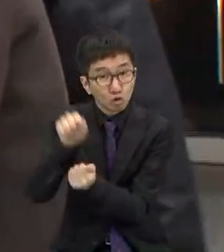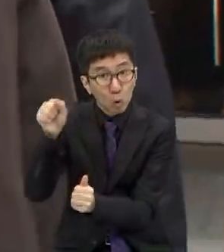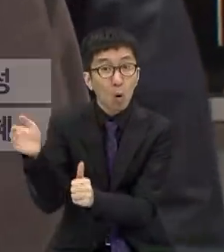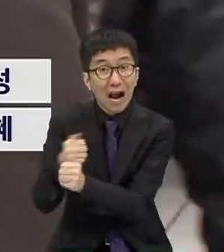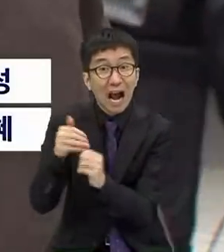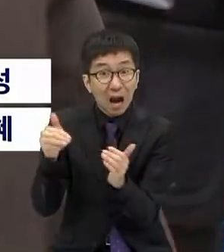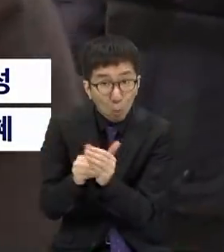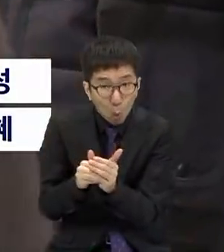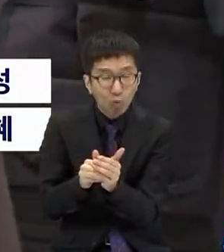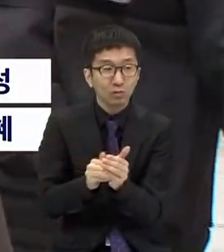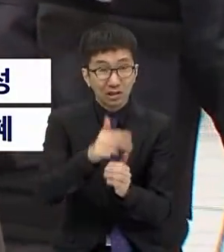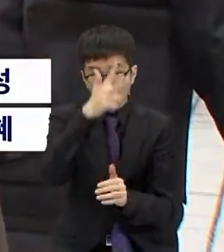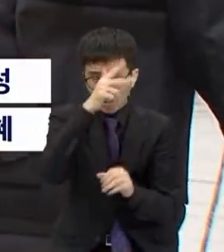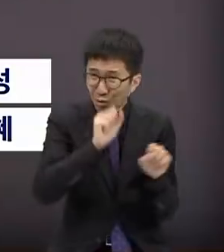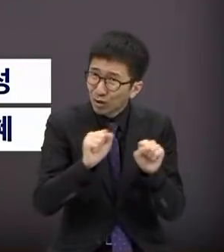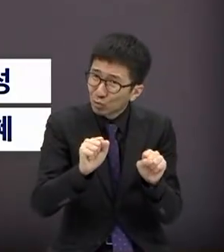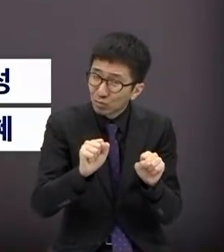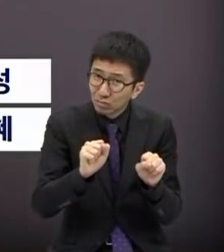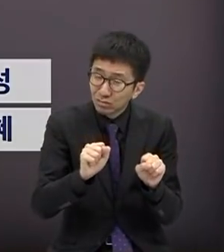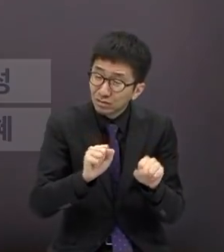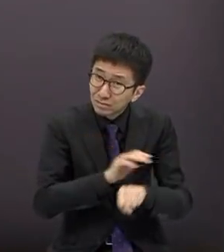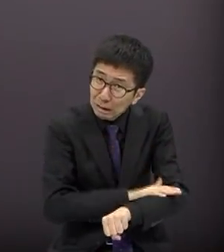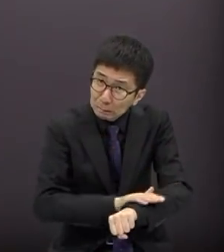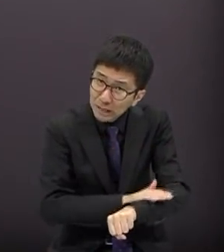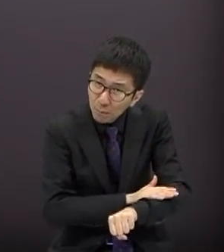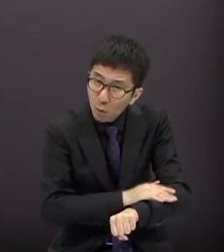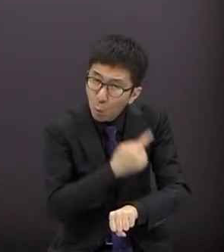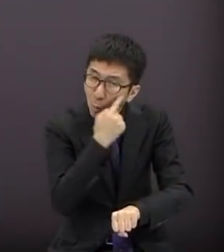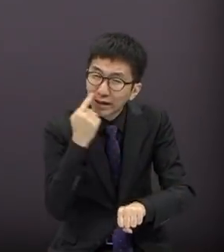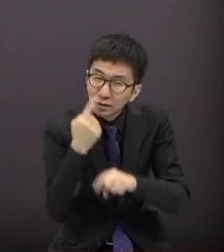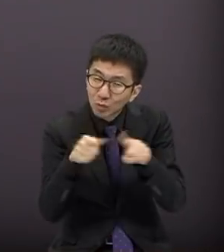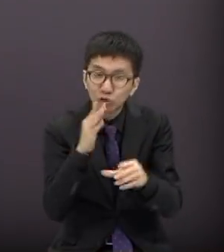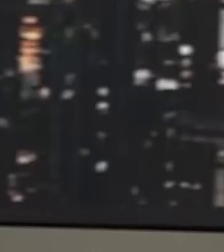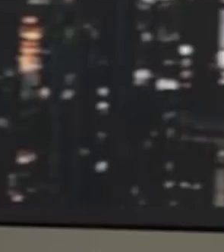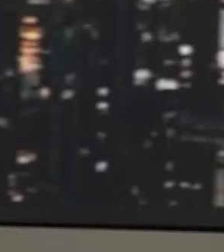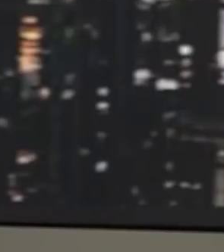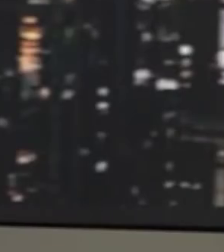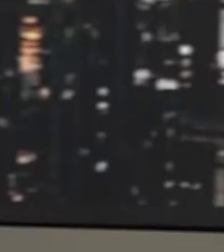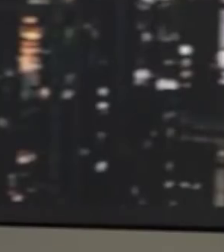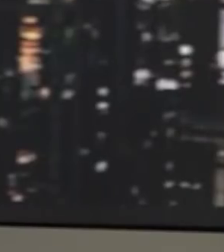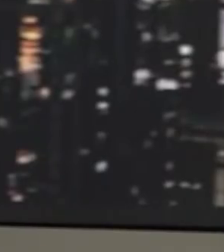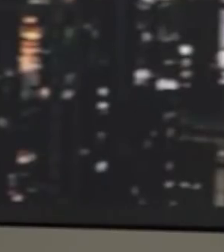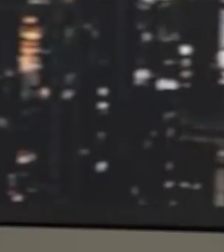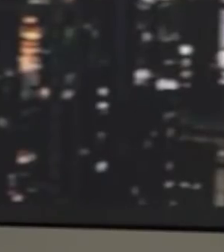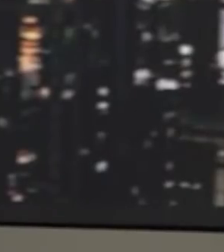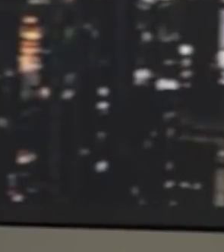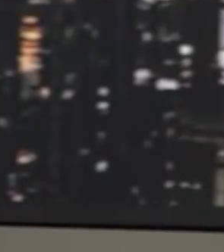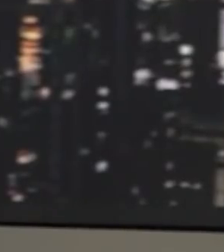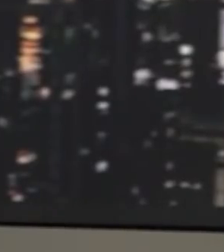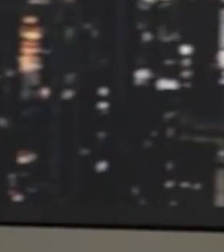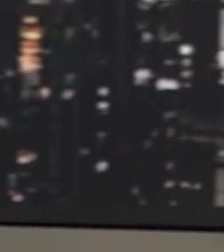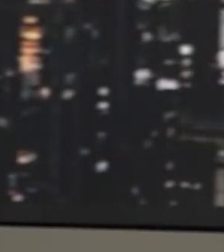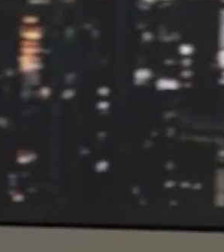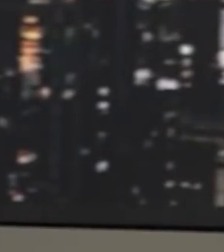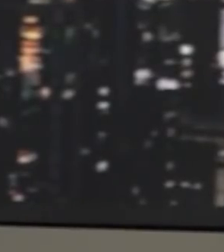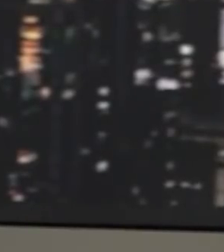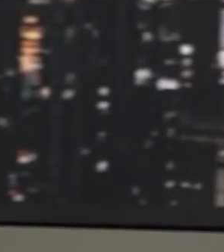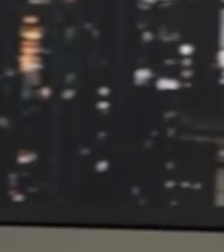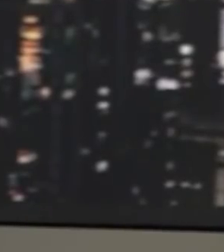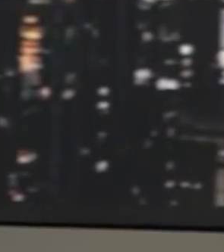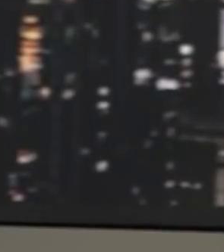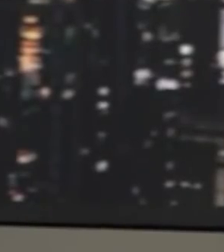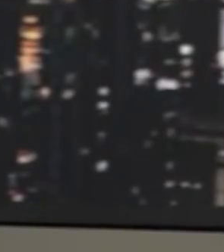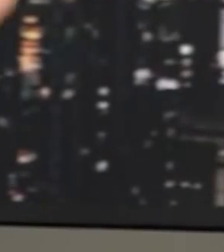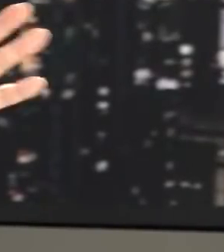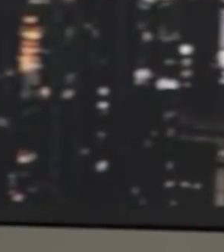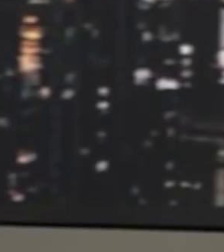미흡했는지 조사하고 있습니다. SBS 최선길입니다. 네, 안녕하십니까. 김현우입니다. 더 많은 뉴스와 라이브 이벤트를